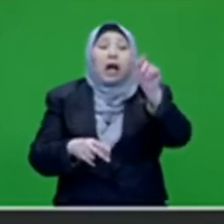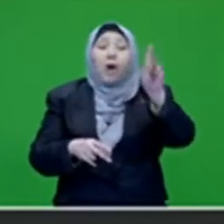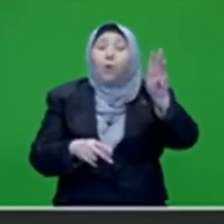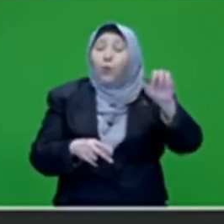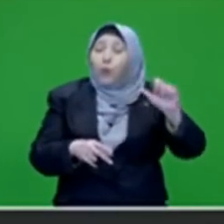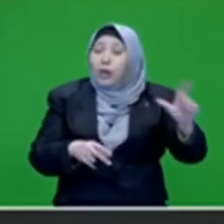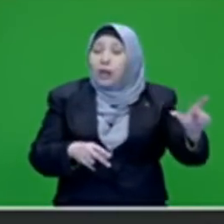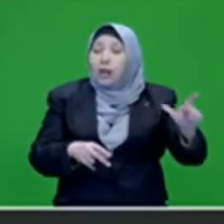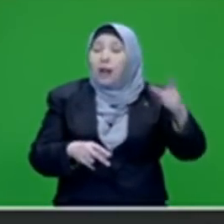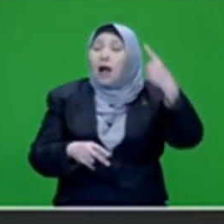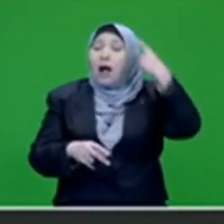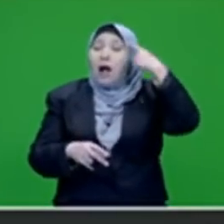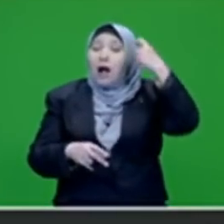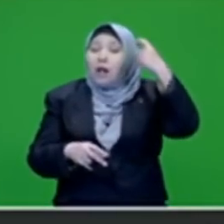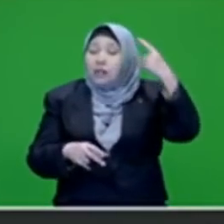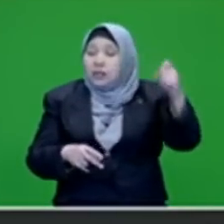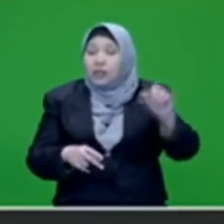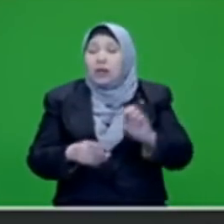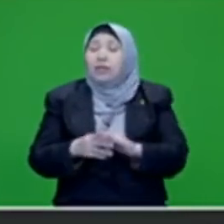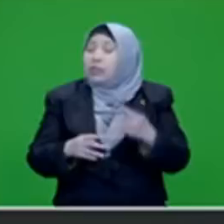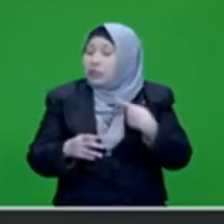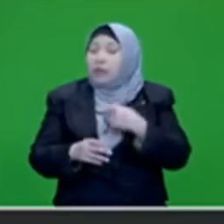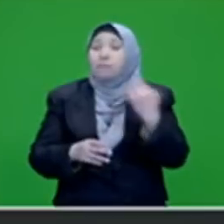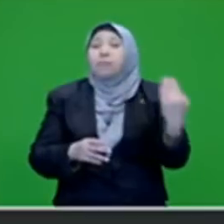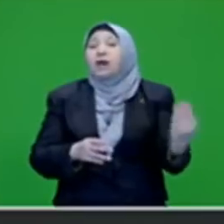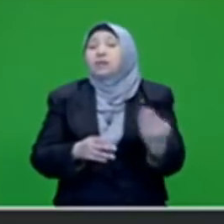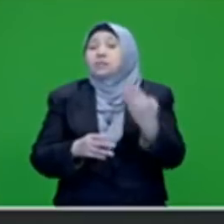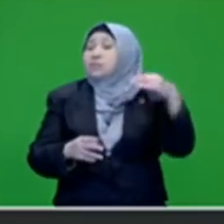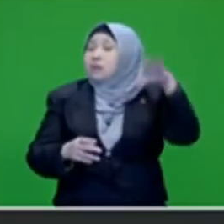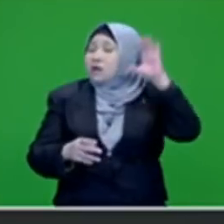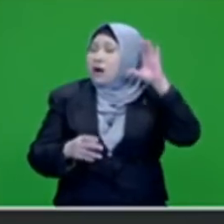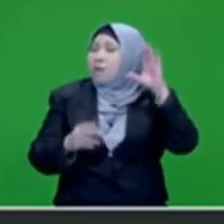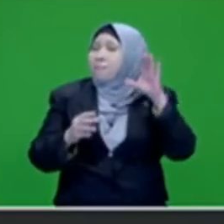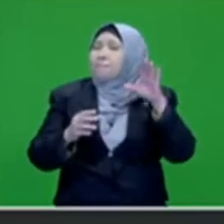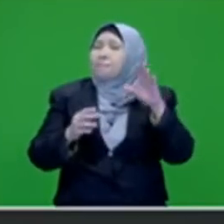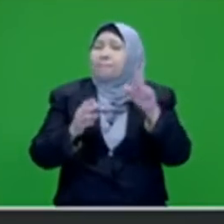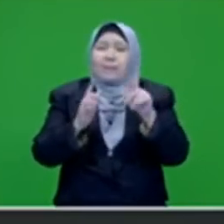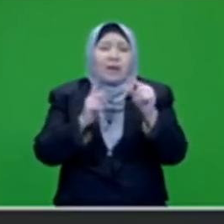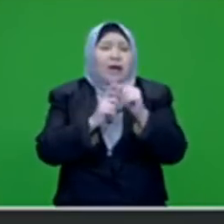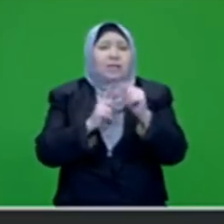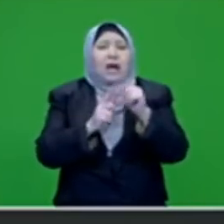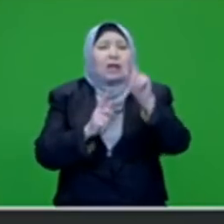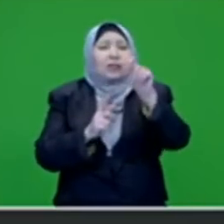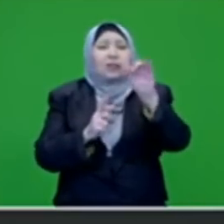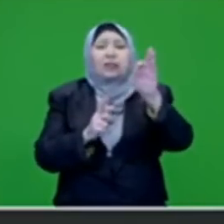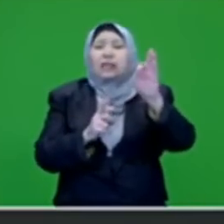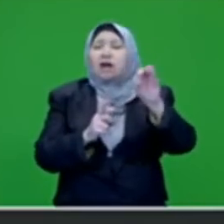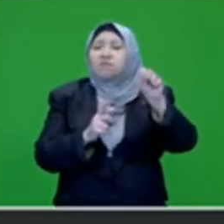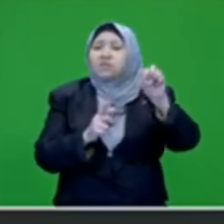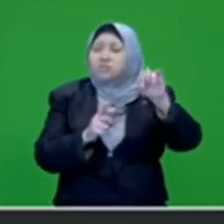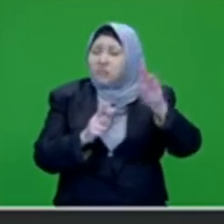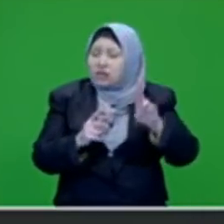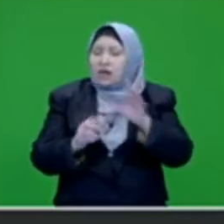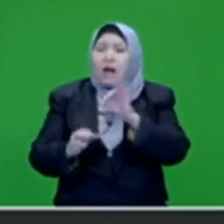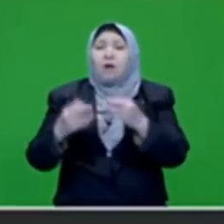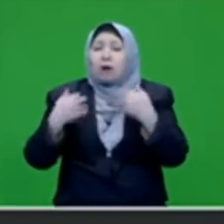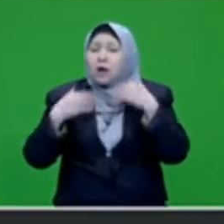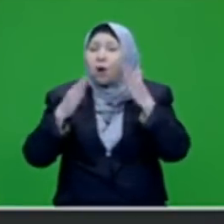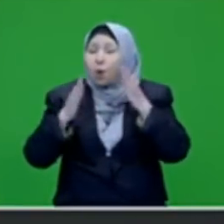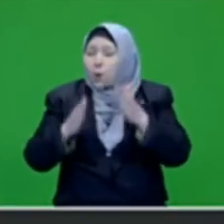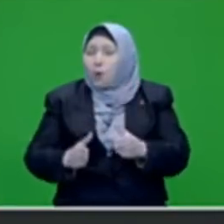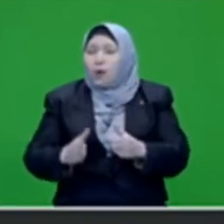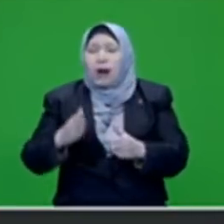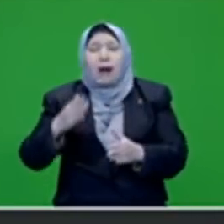Dia kita biasa dengar perkataan tafsir. Kita juga biasa sebut kalau ada orang mimpi,